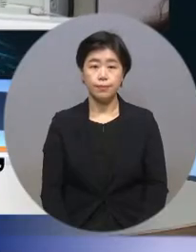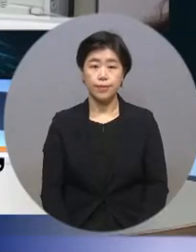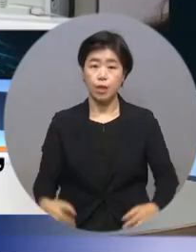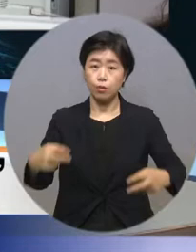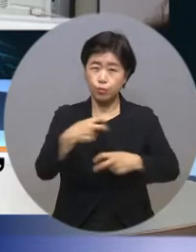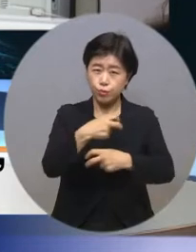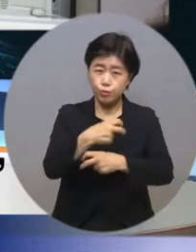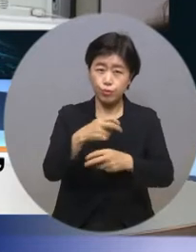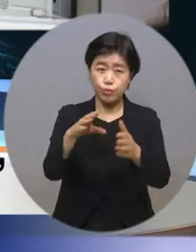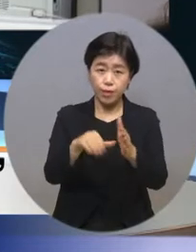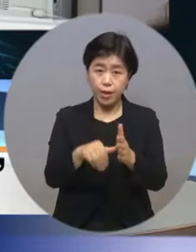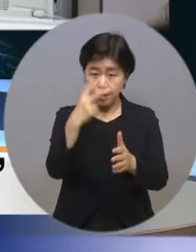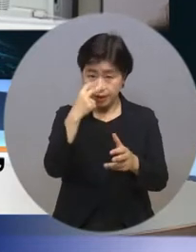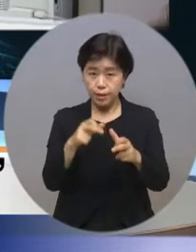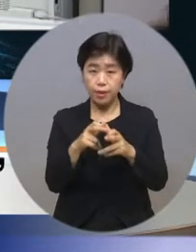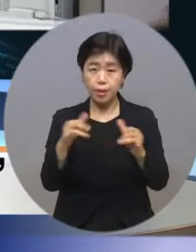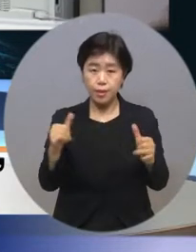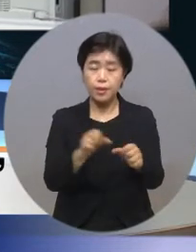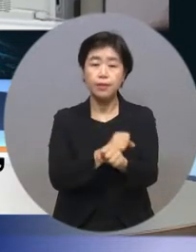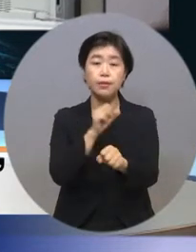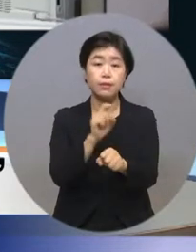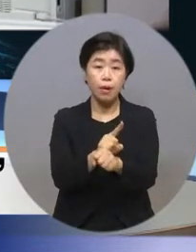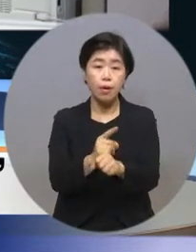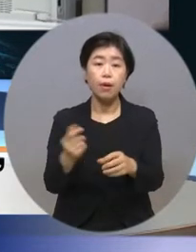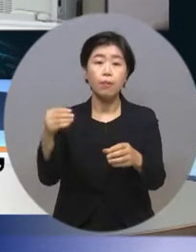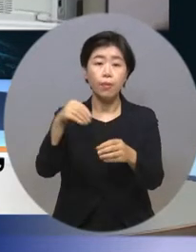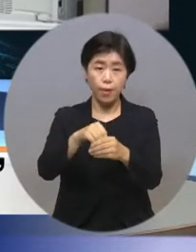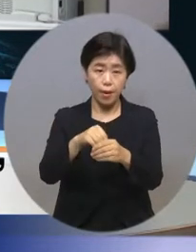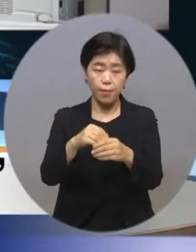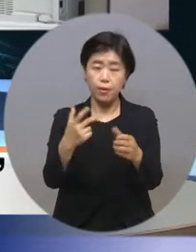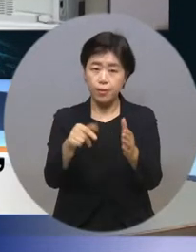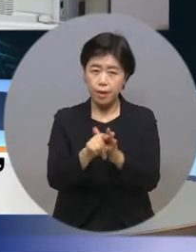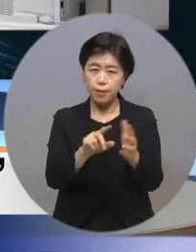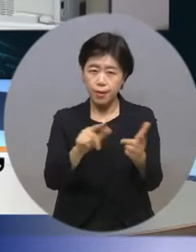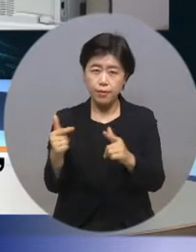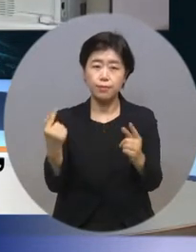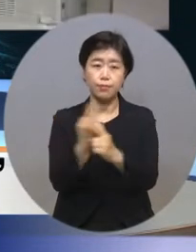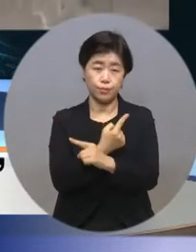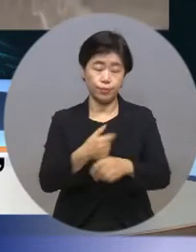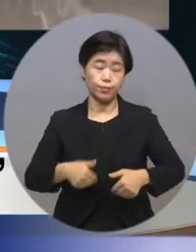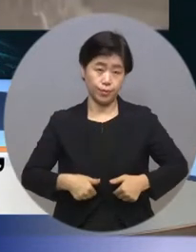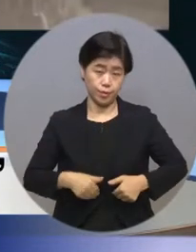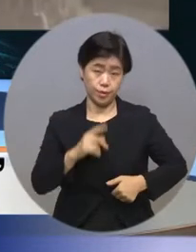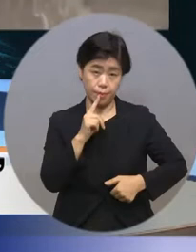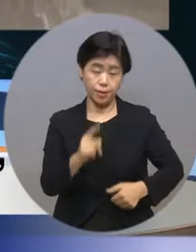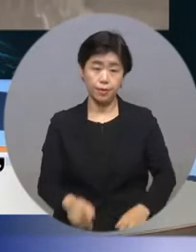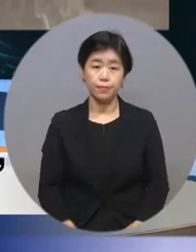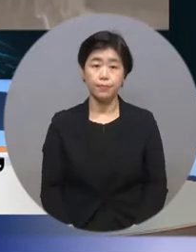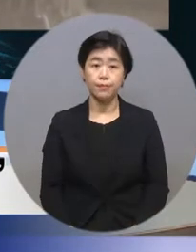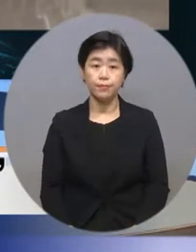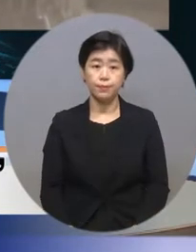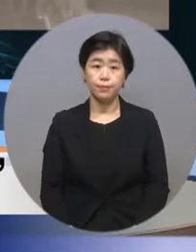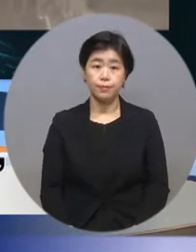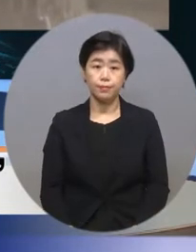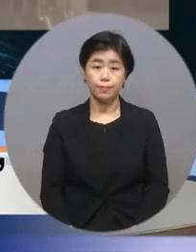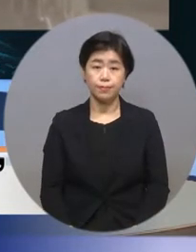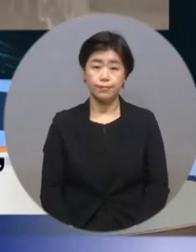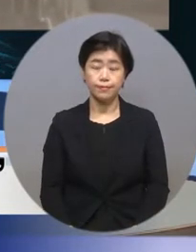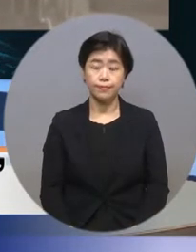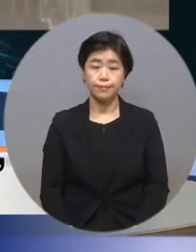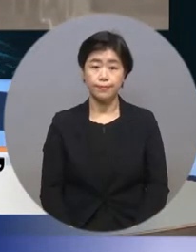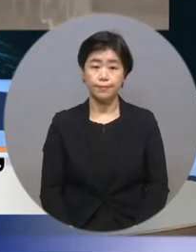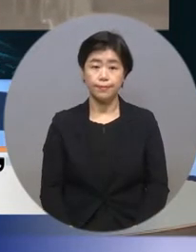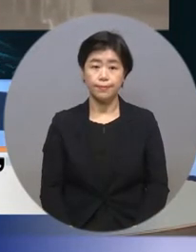대중교통 이용 시 시각장애인의 특성을 반영한 개선책 마련이 필요하다는 지적의 목소리가 나왔습니다. 그 목소리를